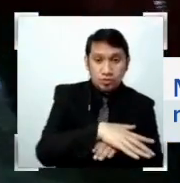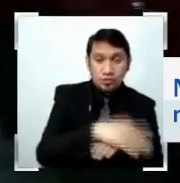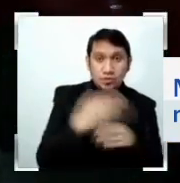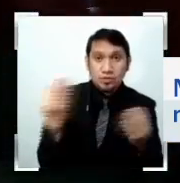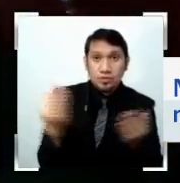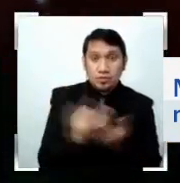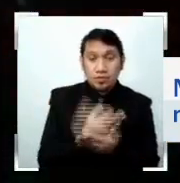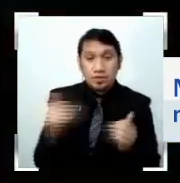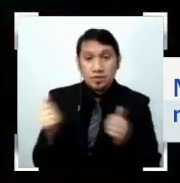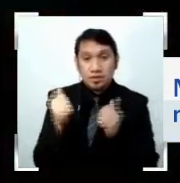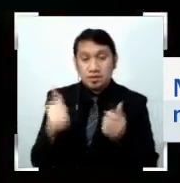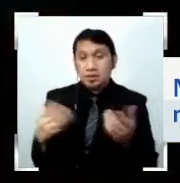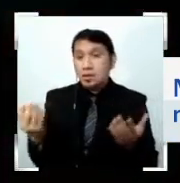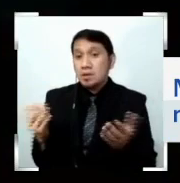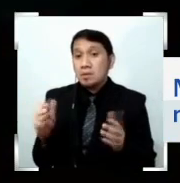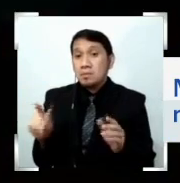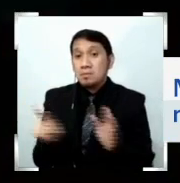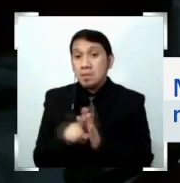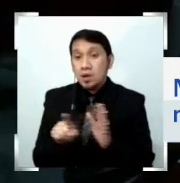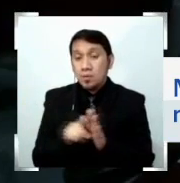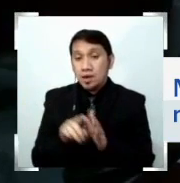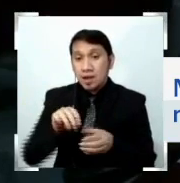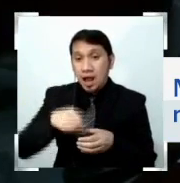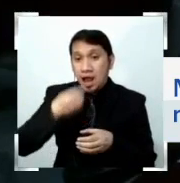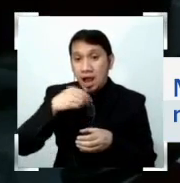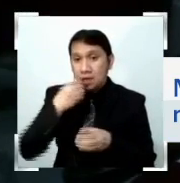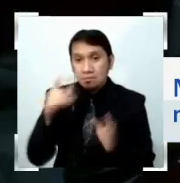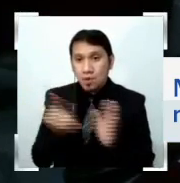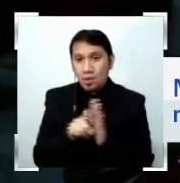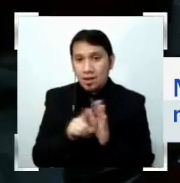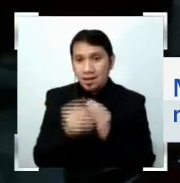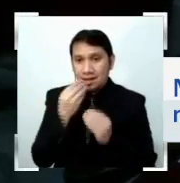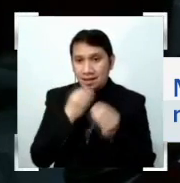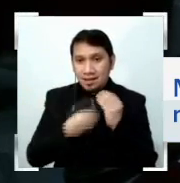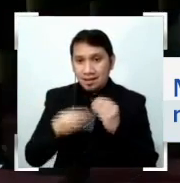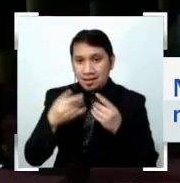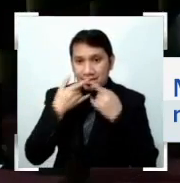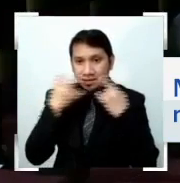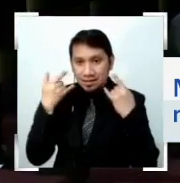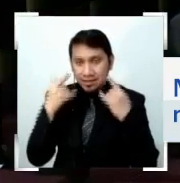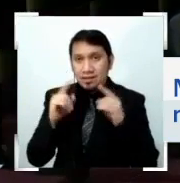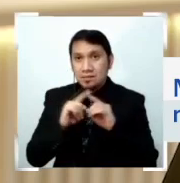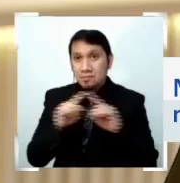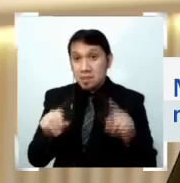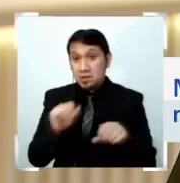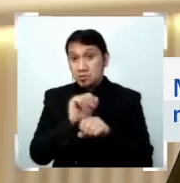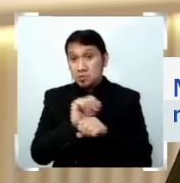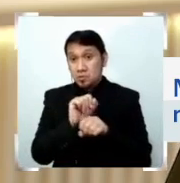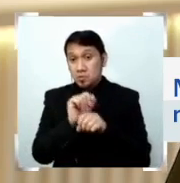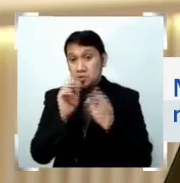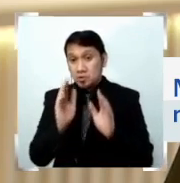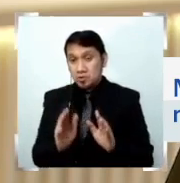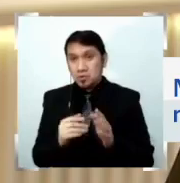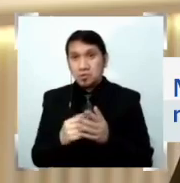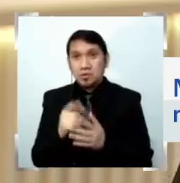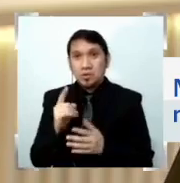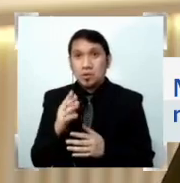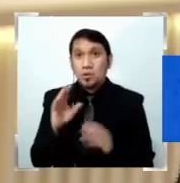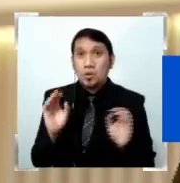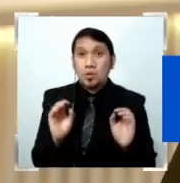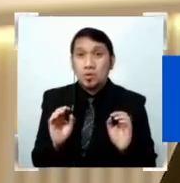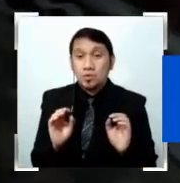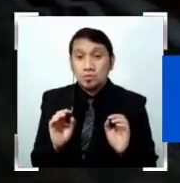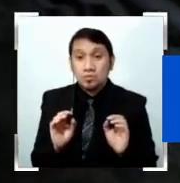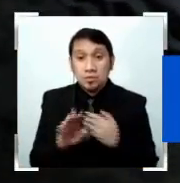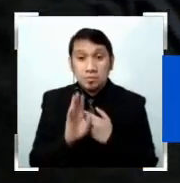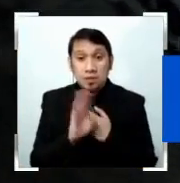popcorn dahil bawal magtanggal ng mask para kumain. Pero happy na rin ang mga empleyado makakapag back to work. Wala kaming ibang mahanap